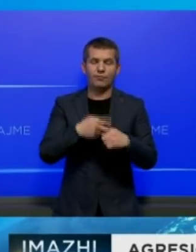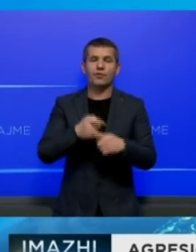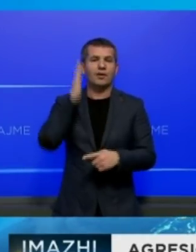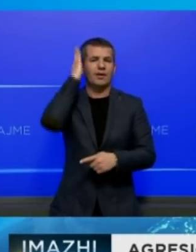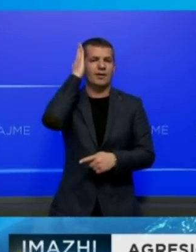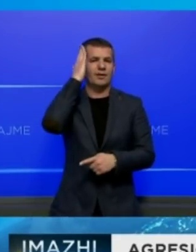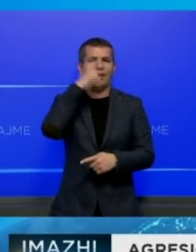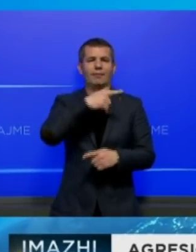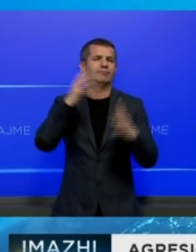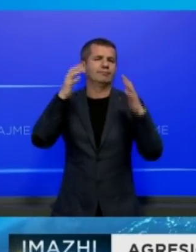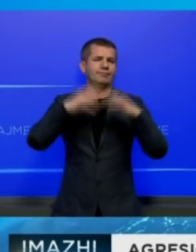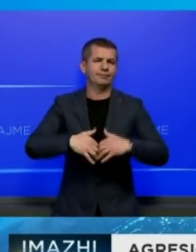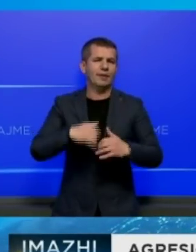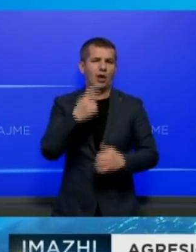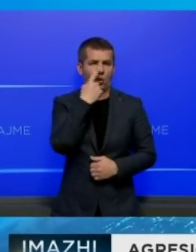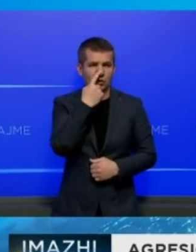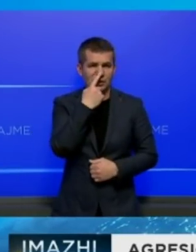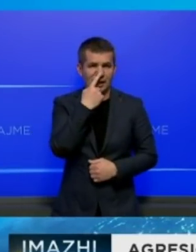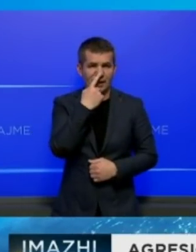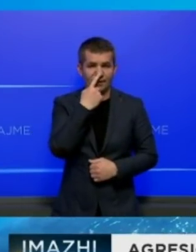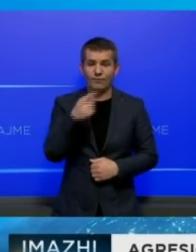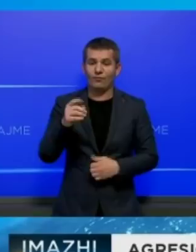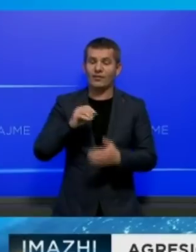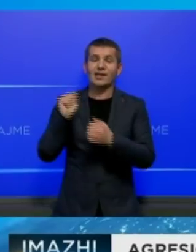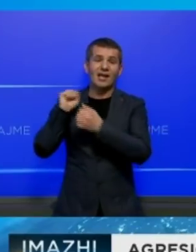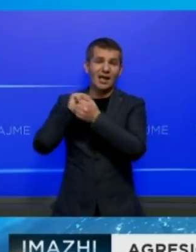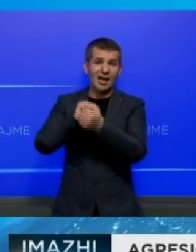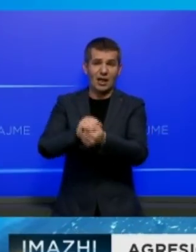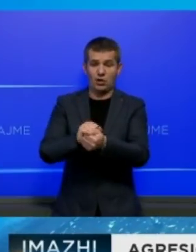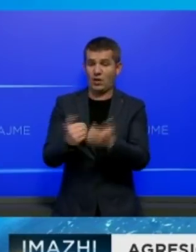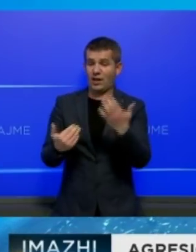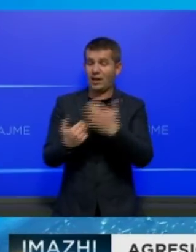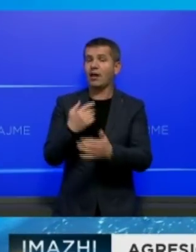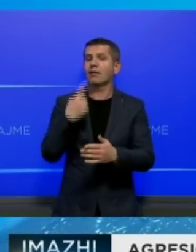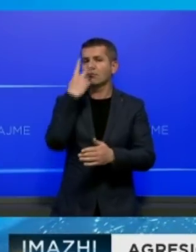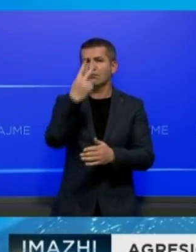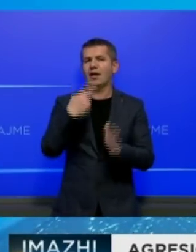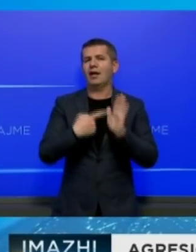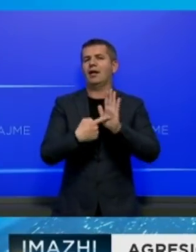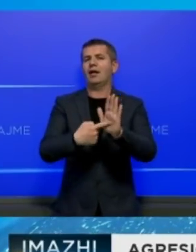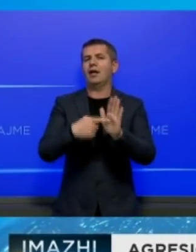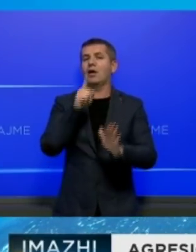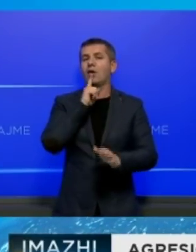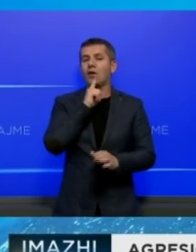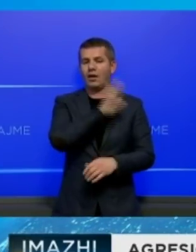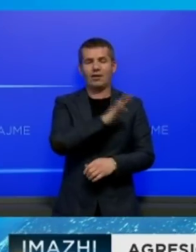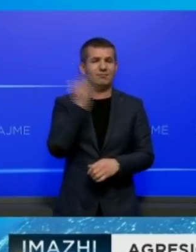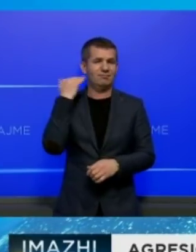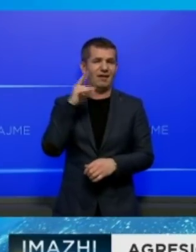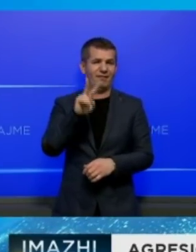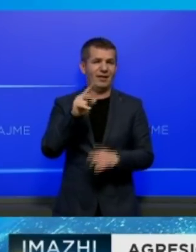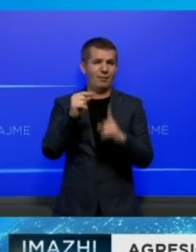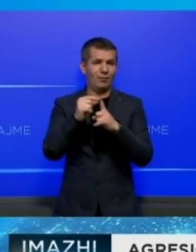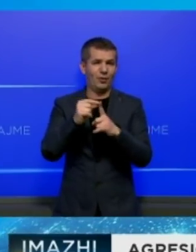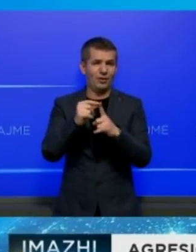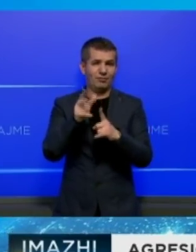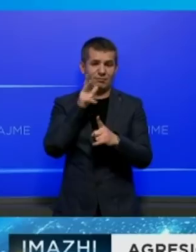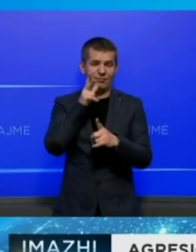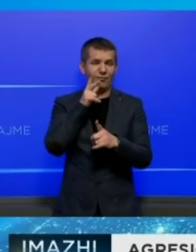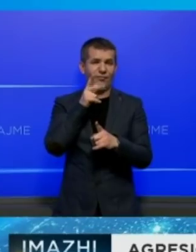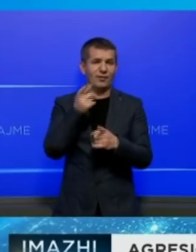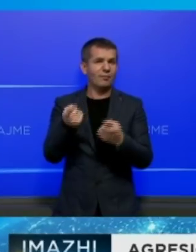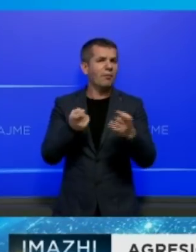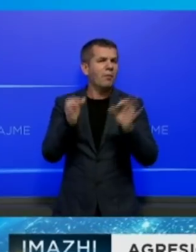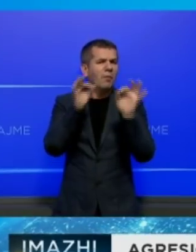ardhmen e popullit rus. Kur të shkruhet historia e kësaj epoke, do të tregohet se zgjedhja e Putinit për të nisur një sulm të